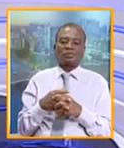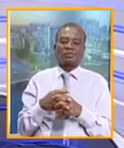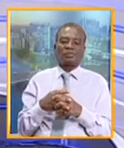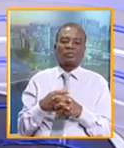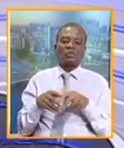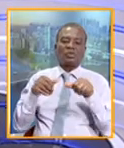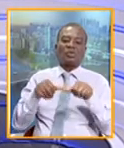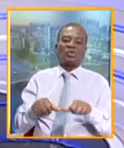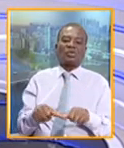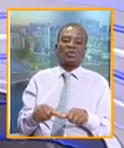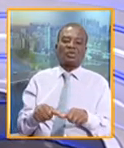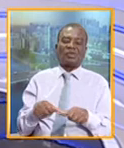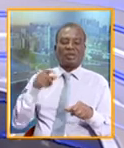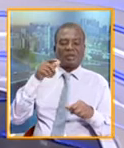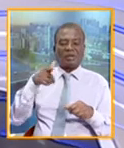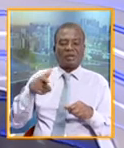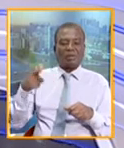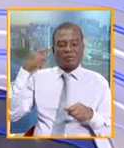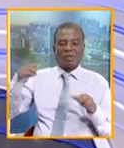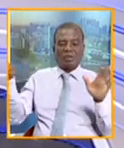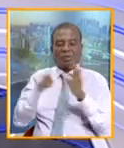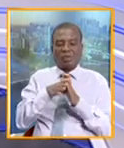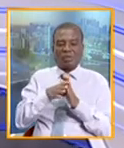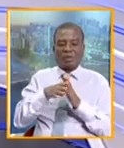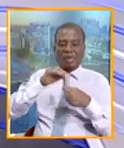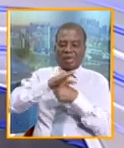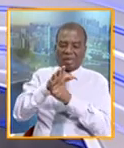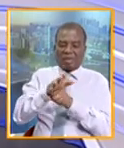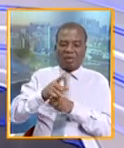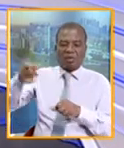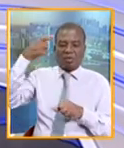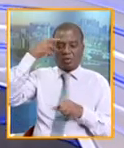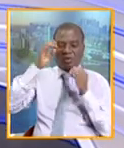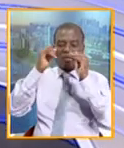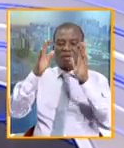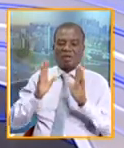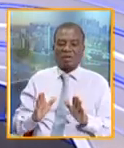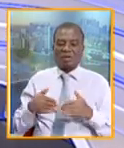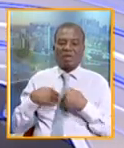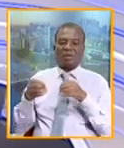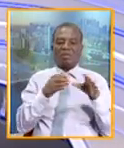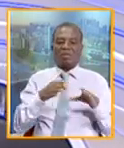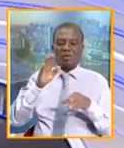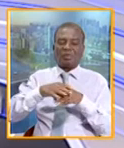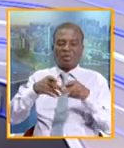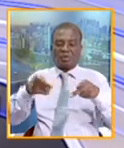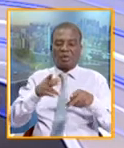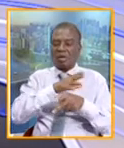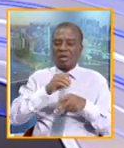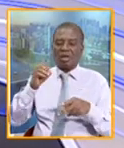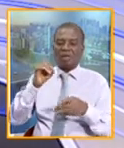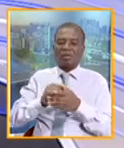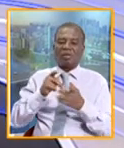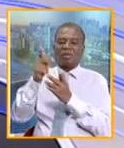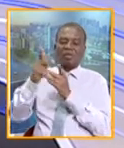Et on reste à la primature. Pour faire barrage au Covid-19, le gouvernement ivoirien a mis sur pied un plan de riposte. Ce plan de riposte